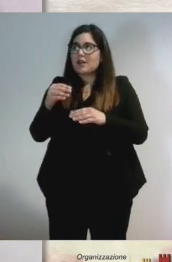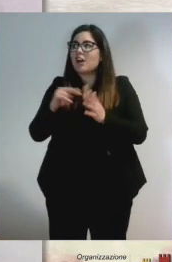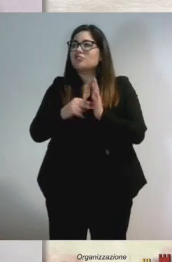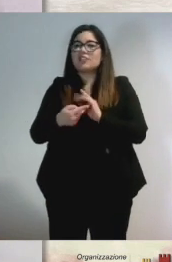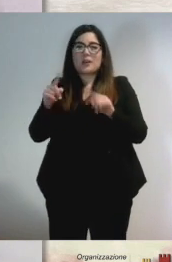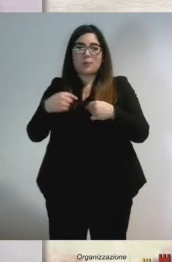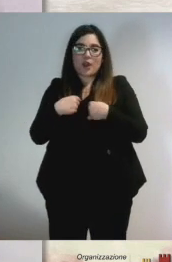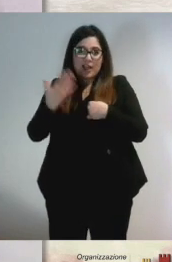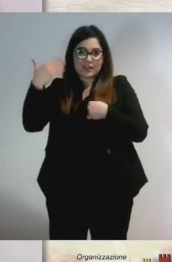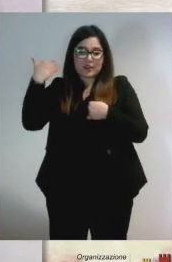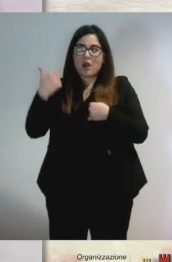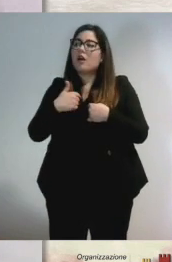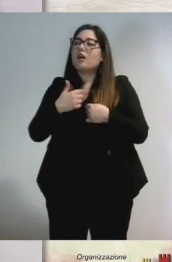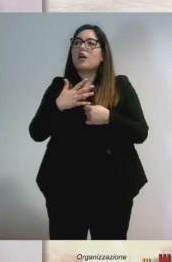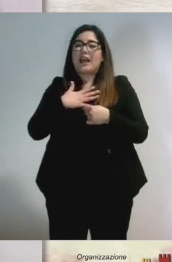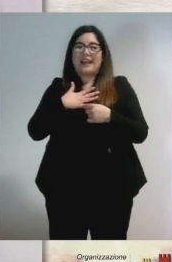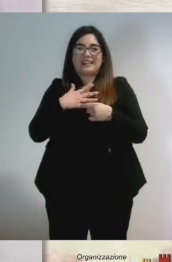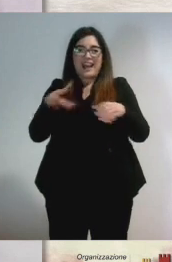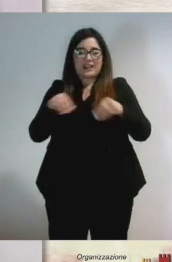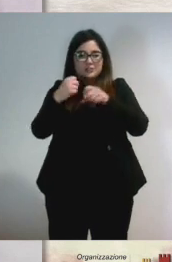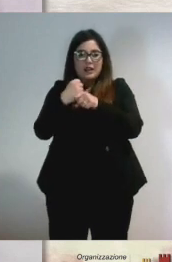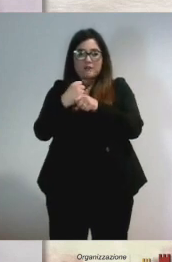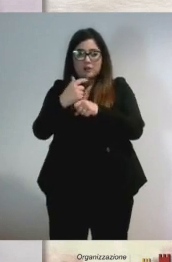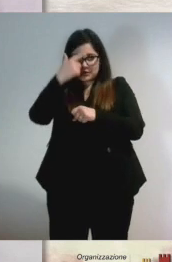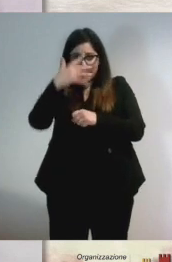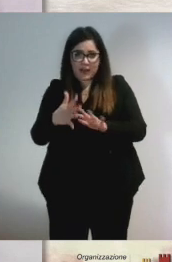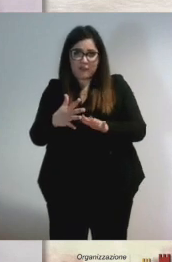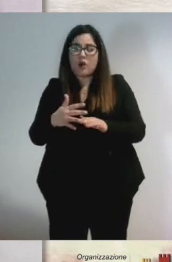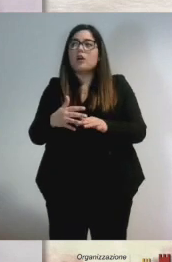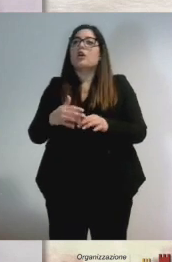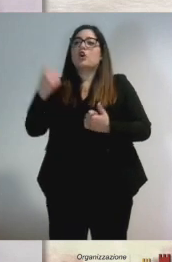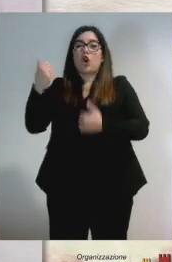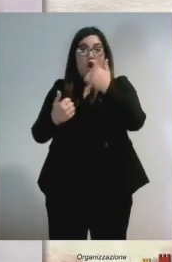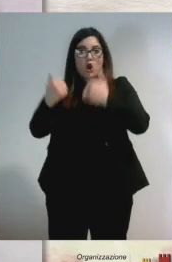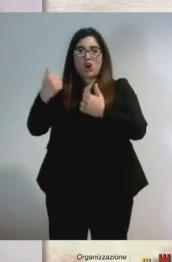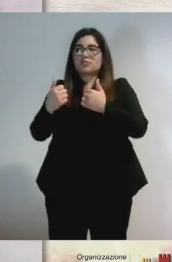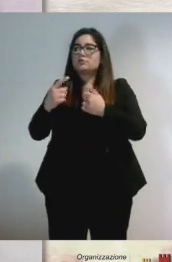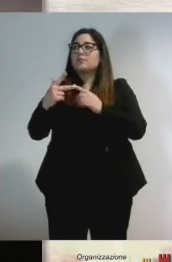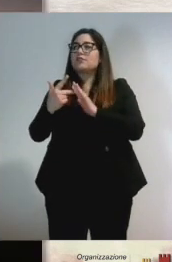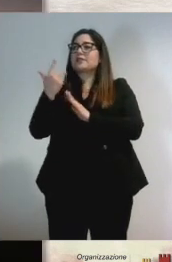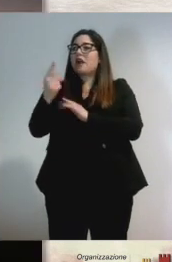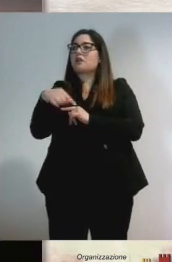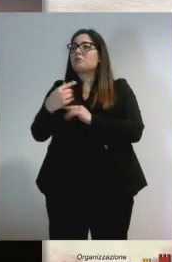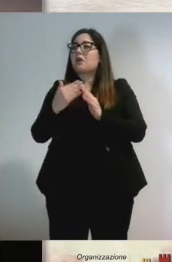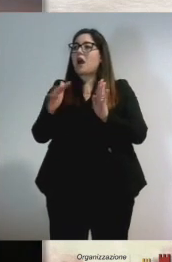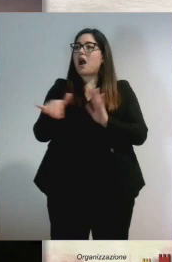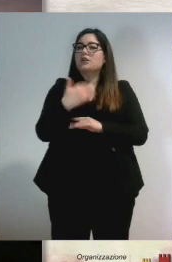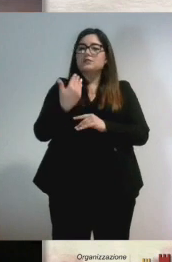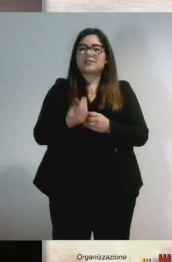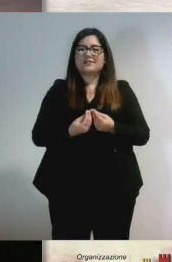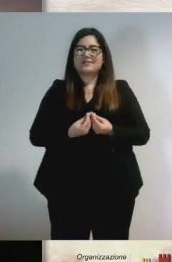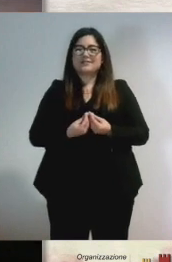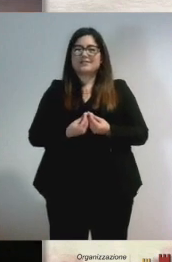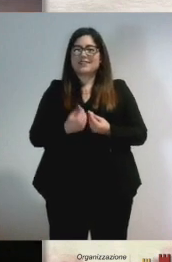io qua a quell'età Quando ho iniziato a lavorare sapevo di partecipare a un concorso che poi dopo tre anni mi devo andare a casa io mi faccio un altro